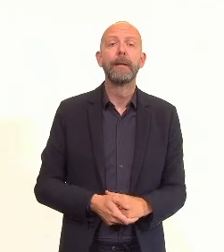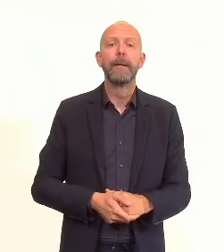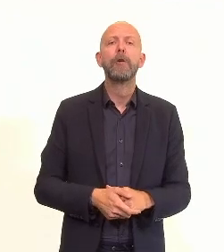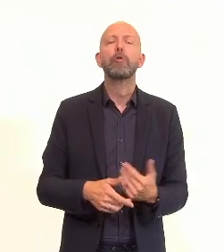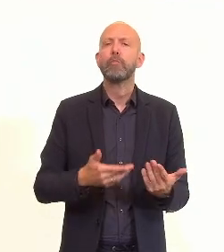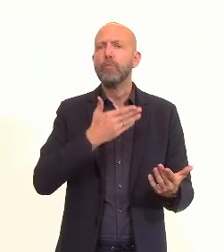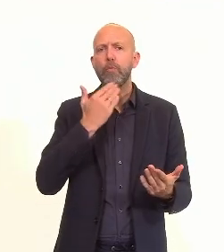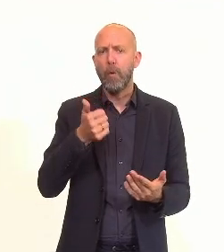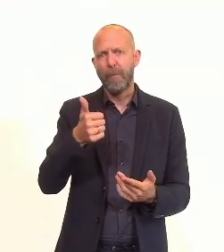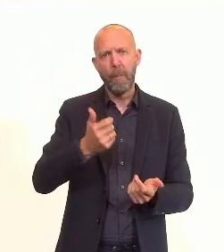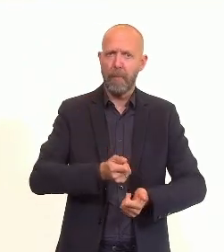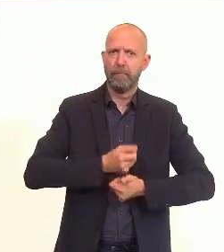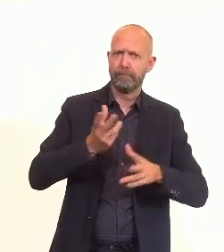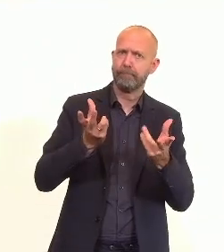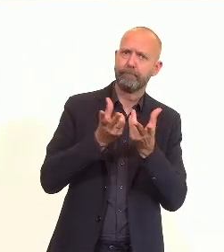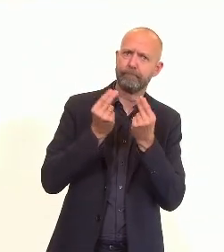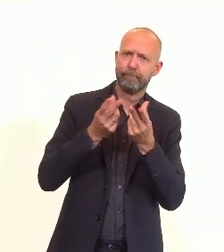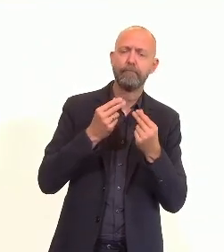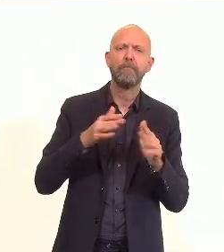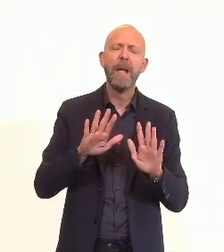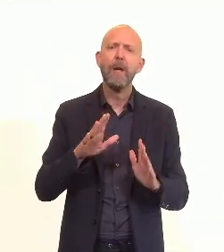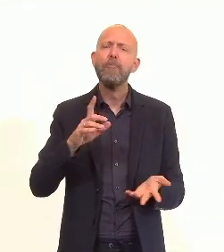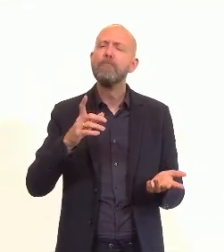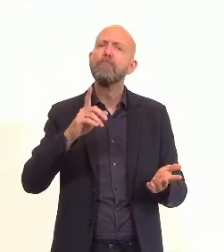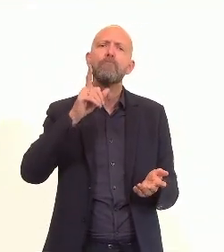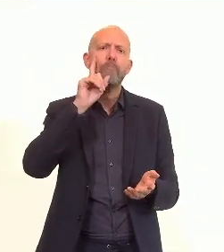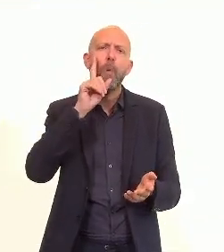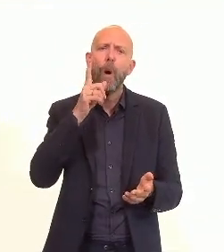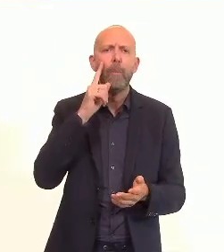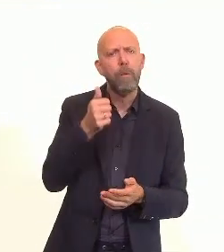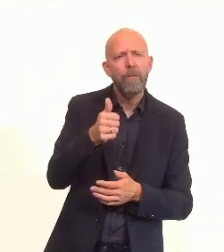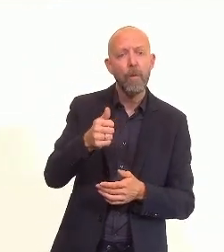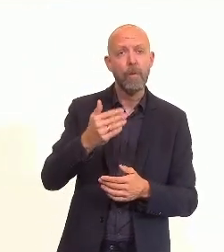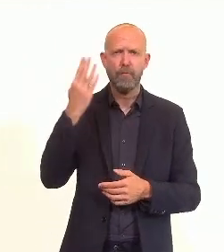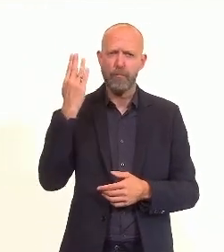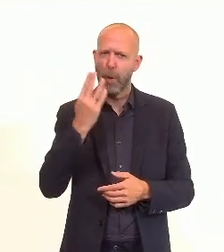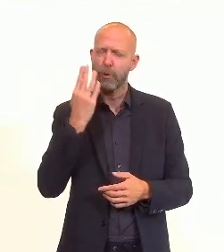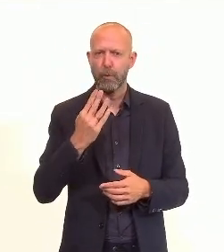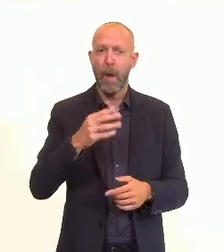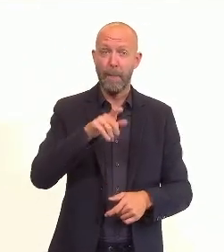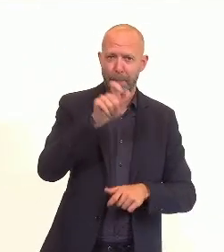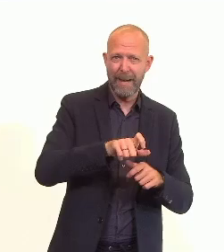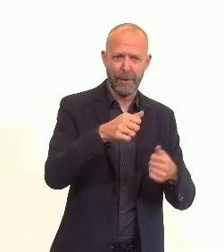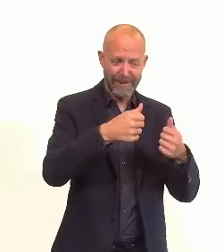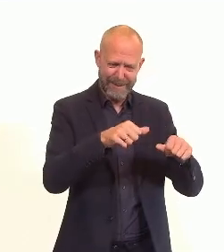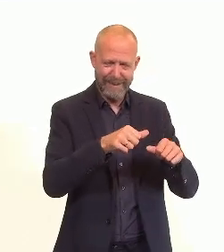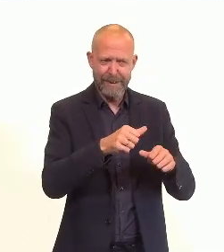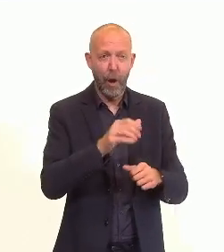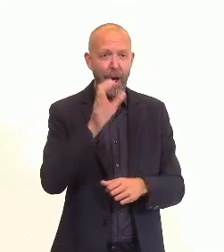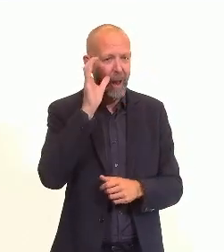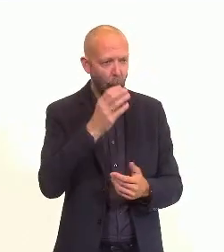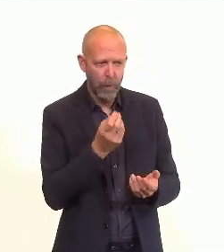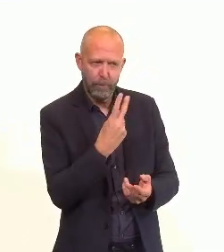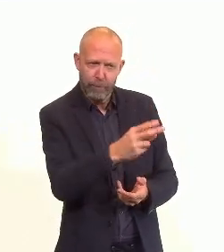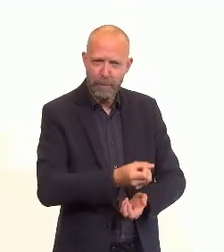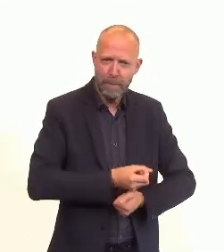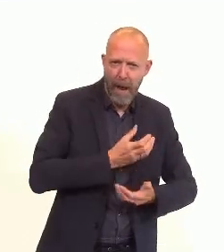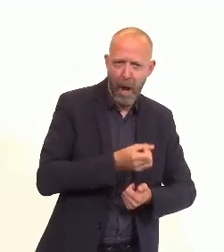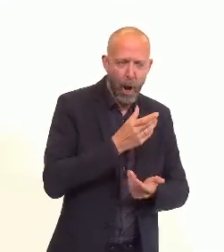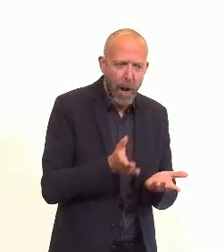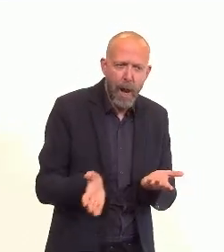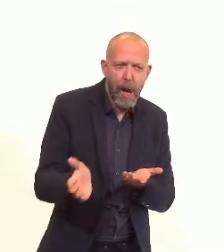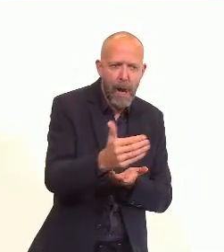en parler, mais en quoi est-ce qu'il était important pour vous de mobiliser ainsi la parole des résidents et de la mobiliser aussi pour développer